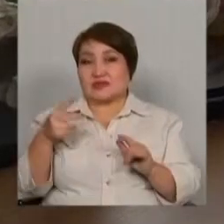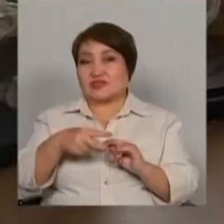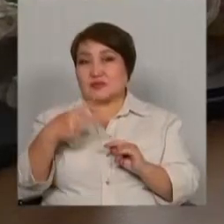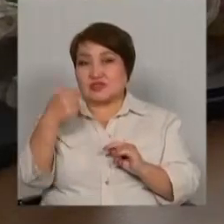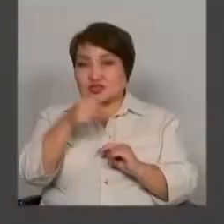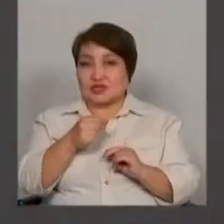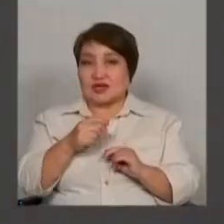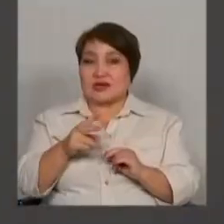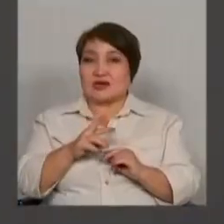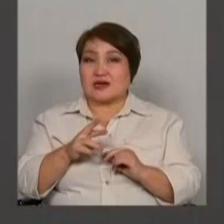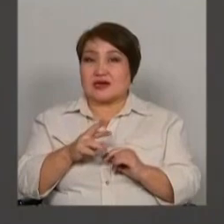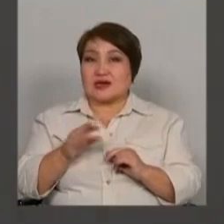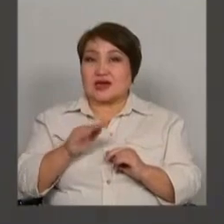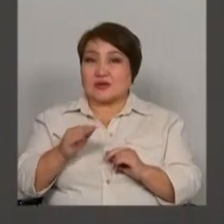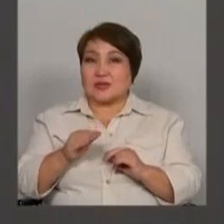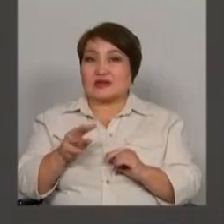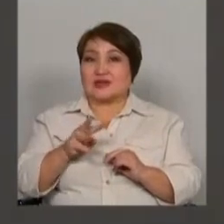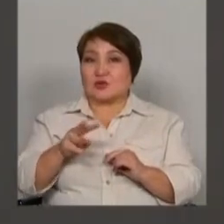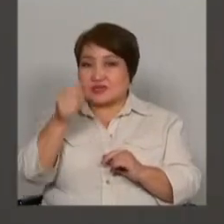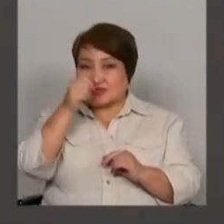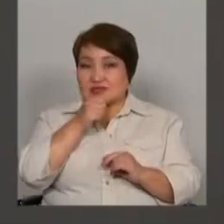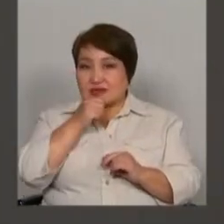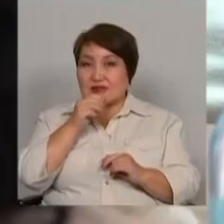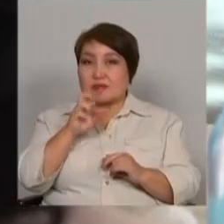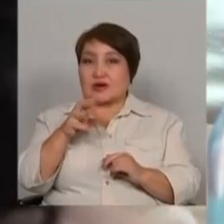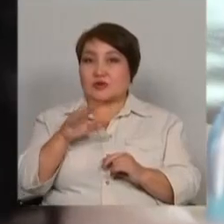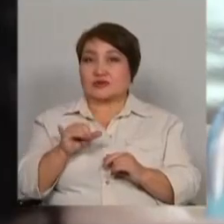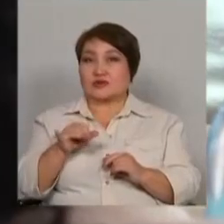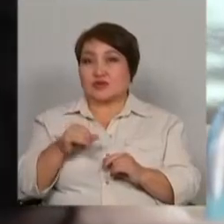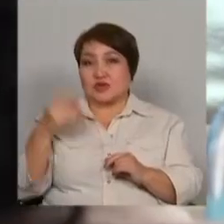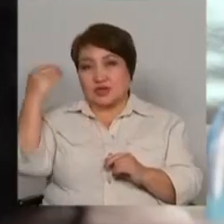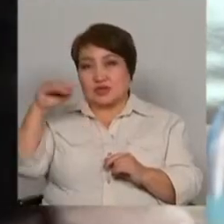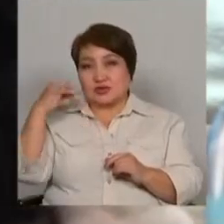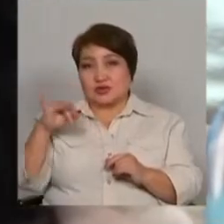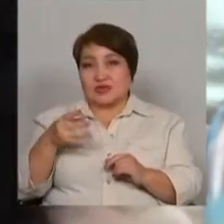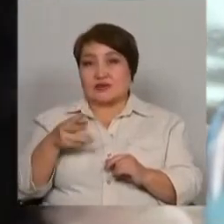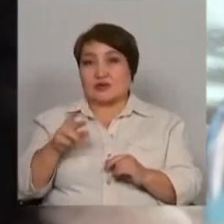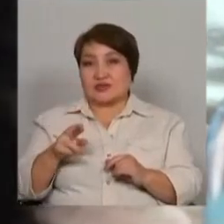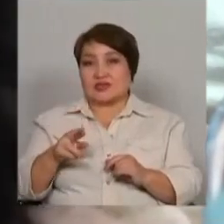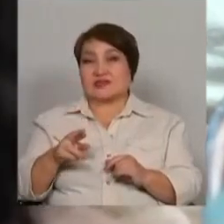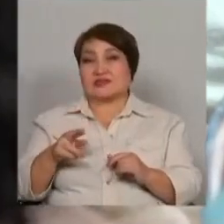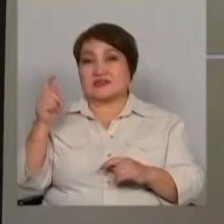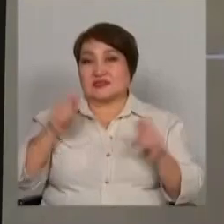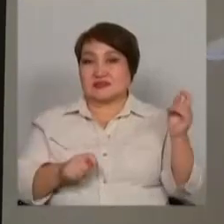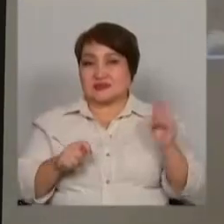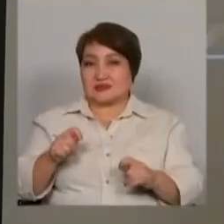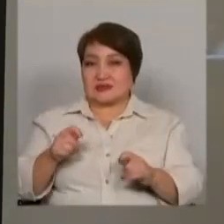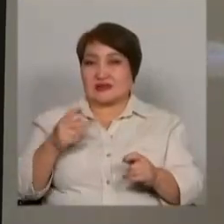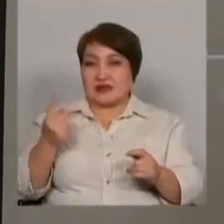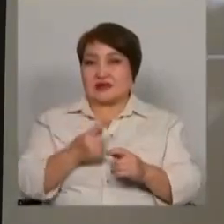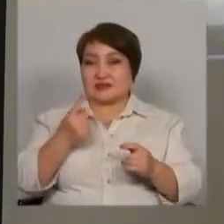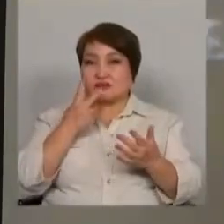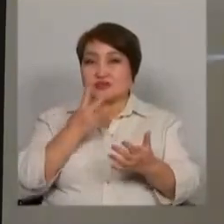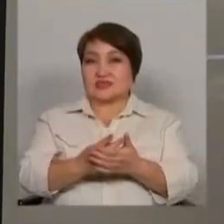ақпан-наурыз айларында Бакуда өткен бүкілодақтық түркеологиялық съездің алғашқы отырысы таспаланған видео бұған дейін күмән келтірілген